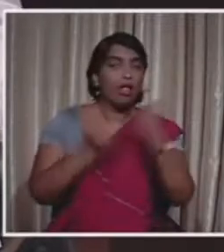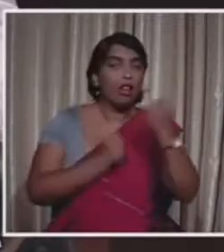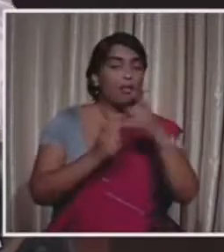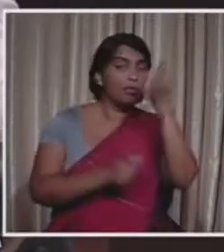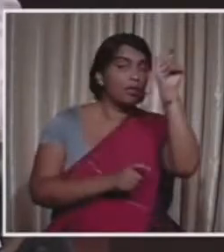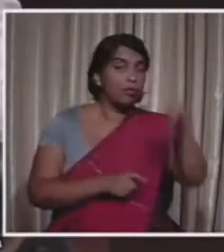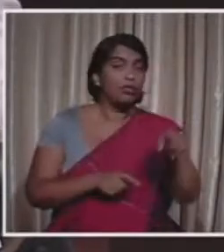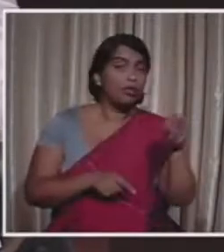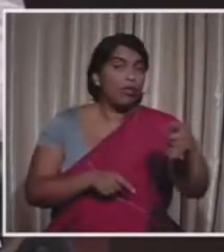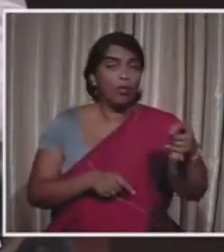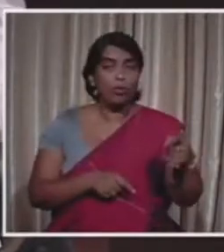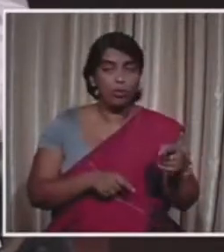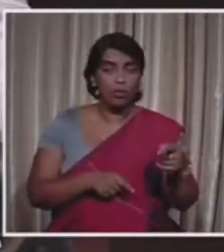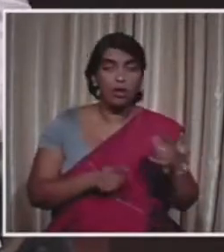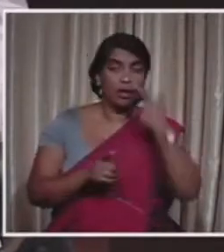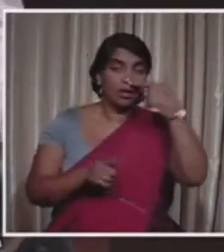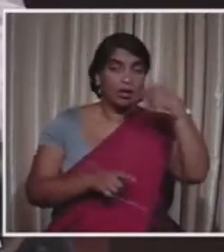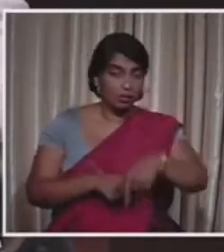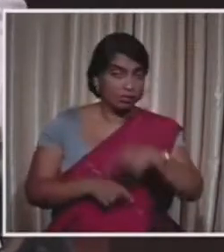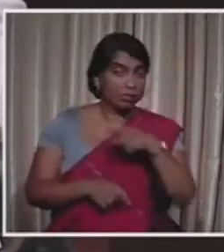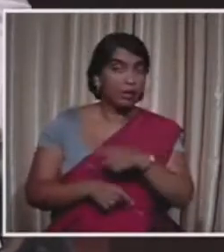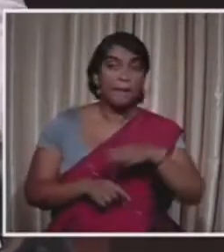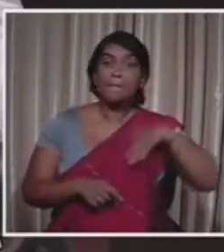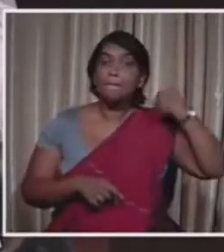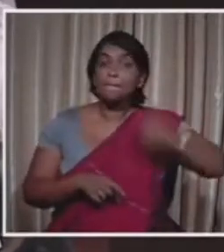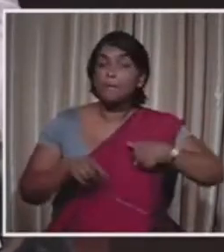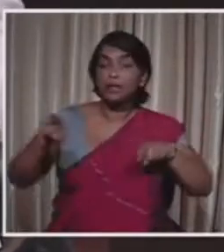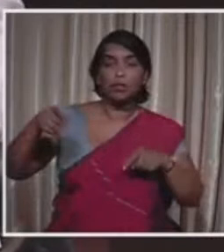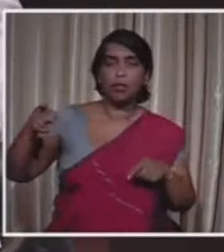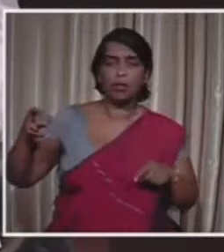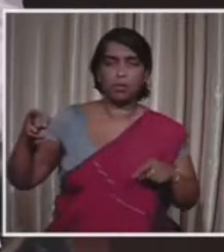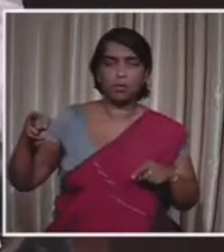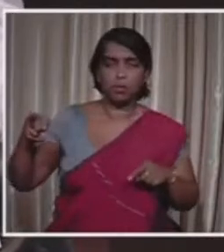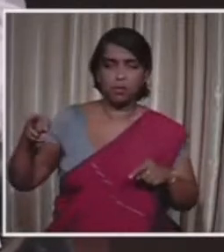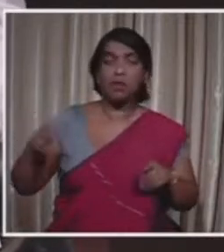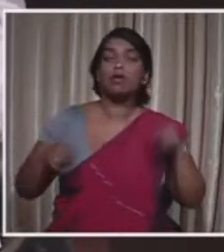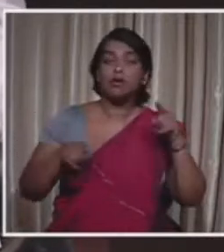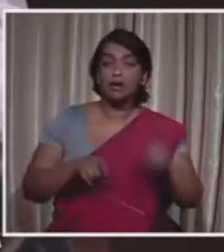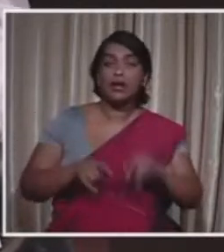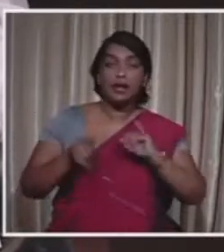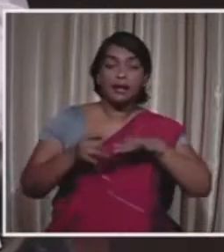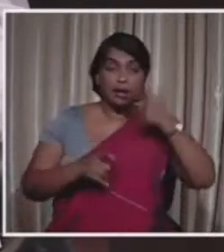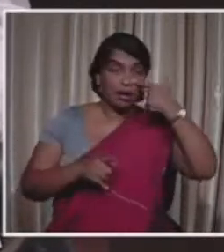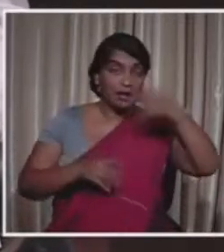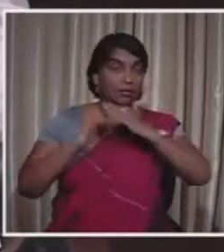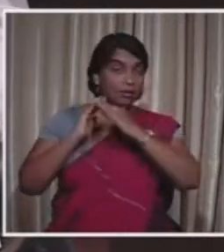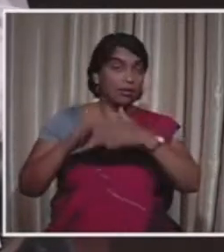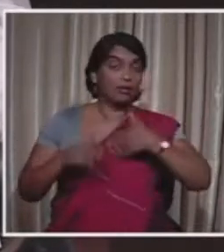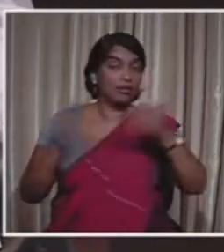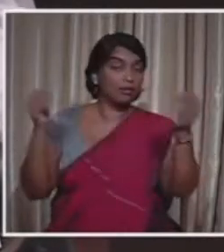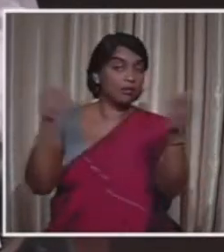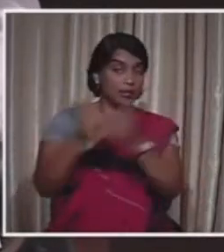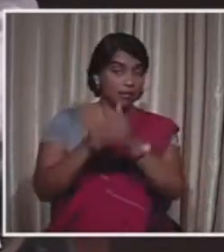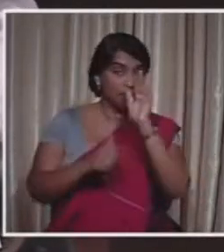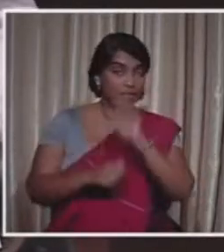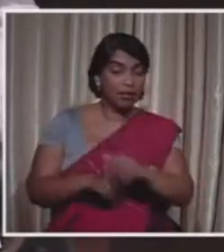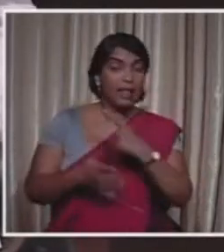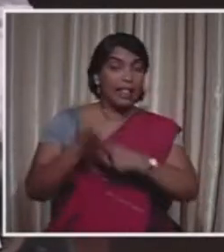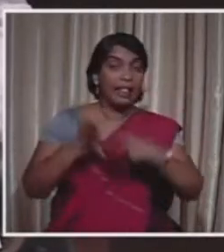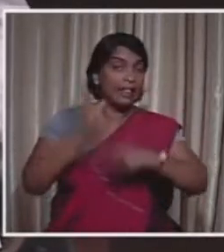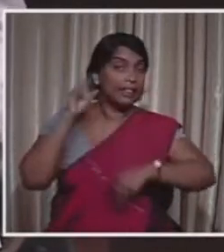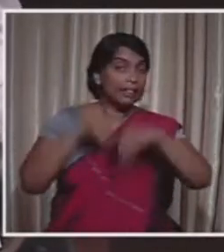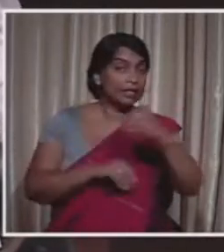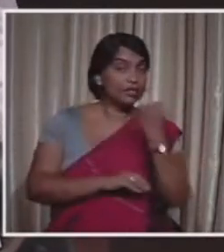ගෙනාවේ, ෂෙඩ් එකේ ප්‍රධානියා කවුද, කවුද ෂෙඩ් එකේ ප්‍රධානියා පිටුපස සිටින